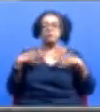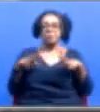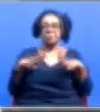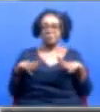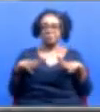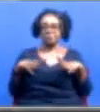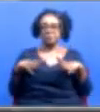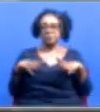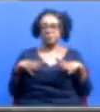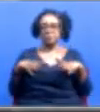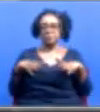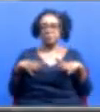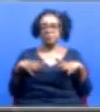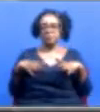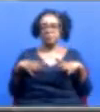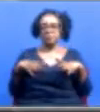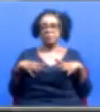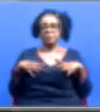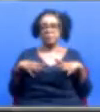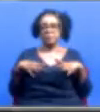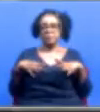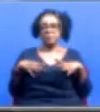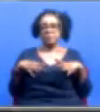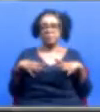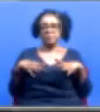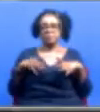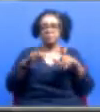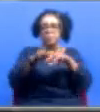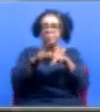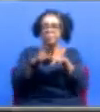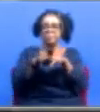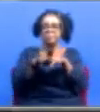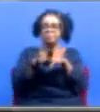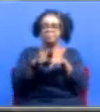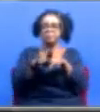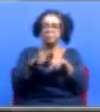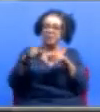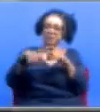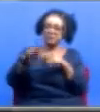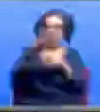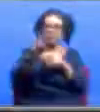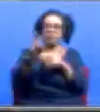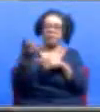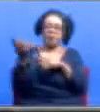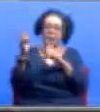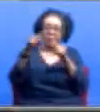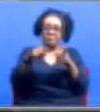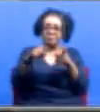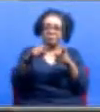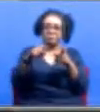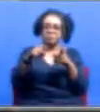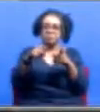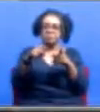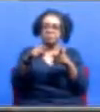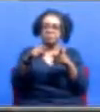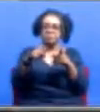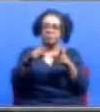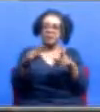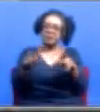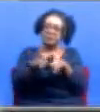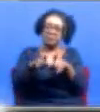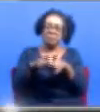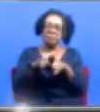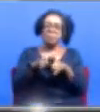ya mwananchi. Na yeye alikuja kusindikiza wale, tena hao ndio wanaleta